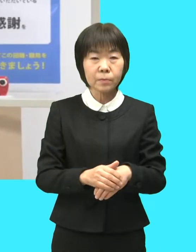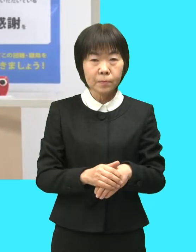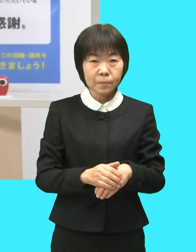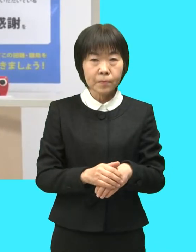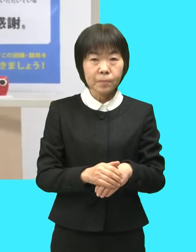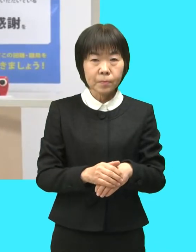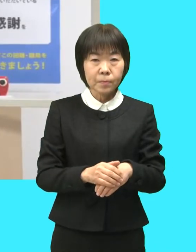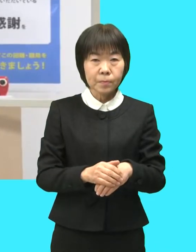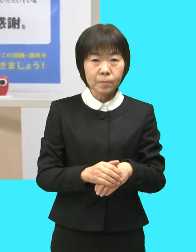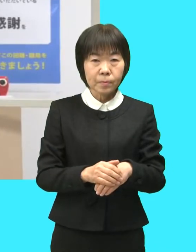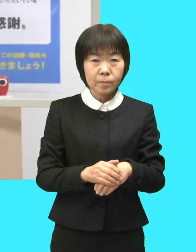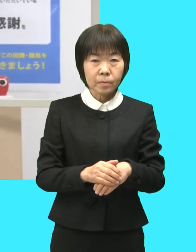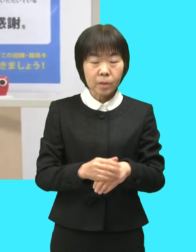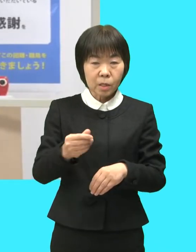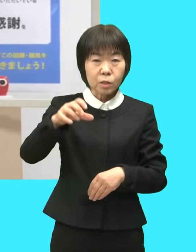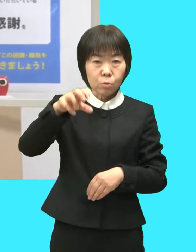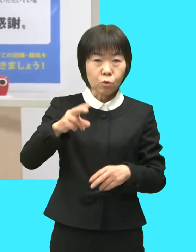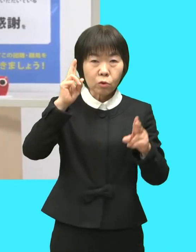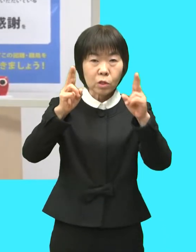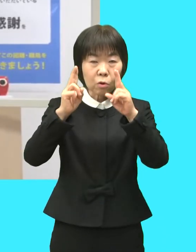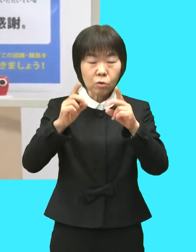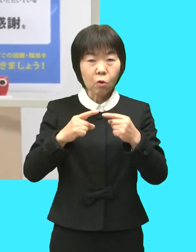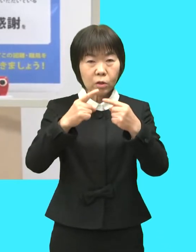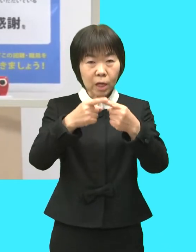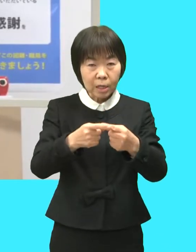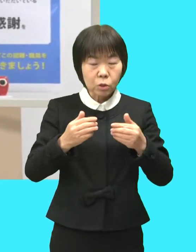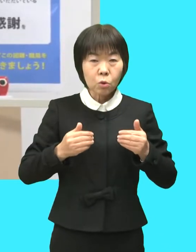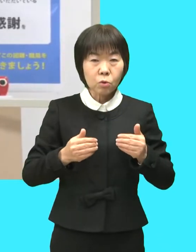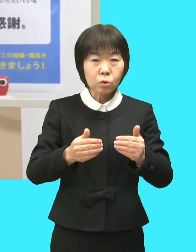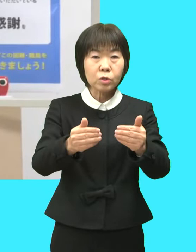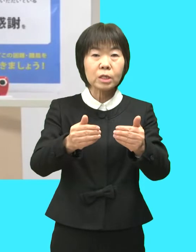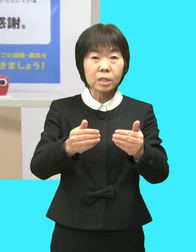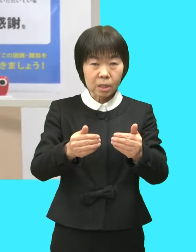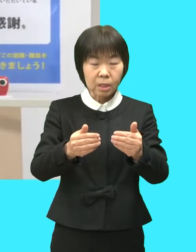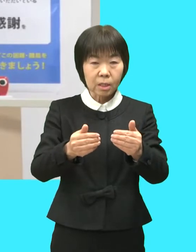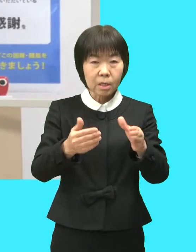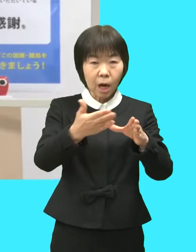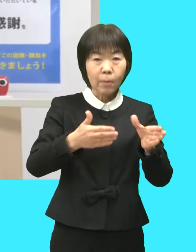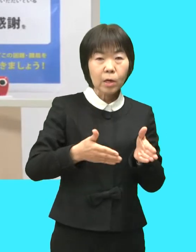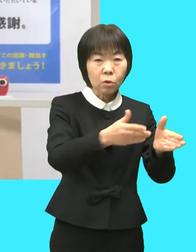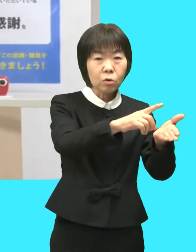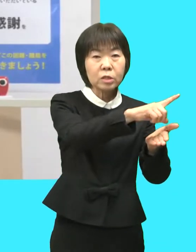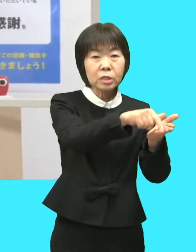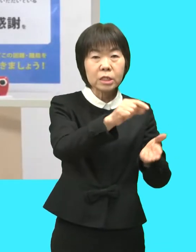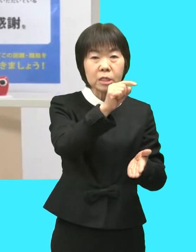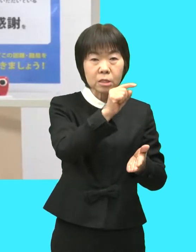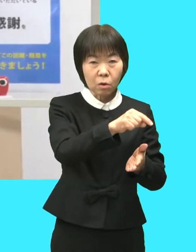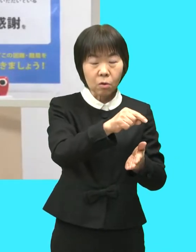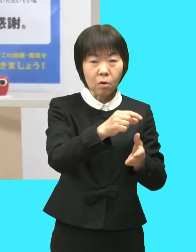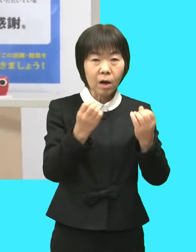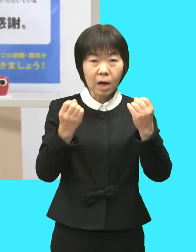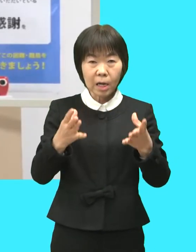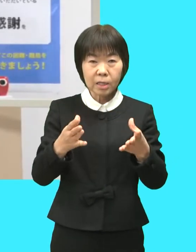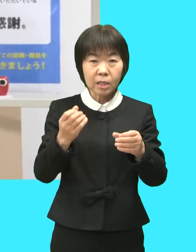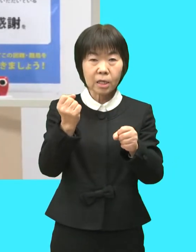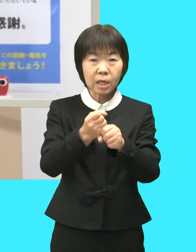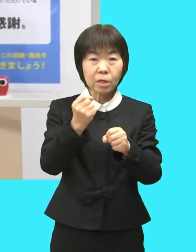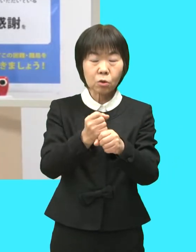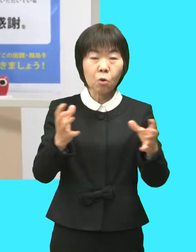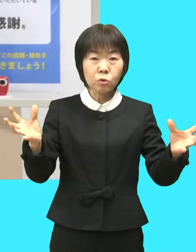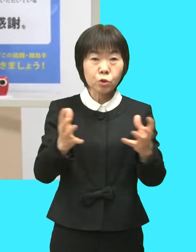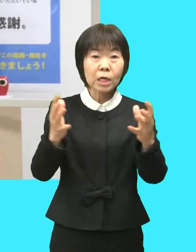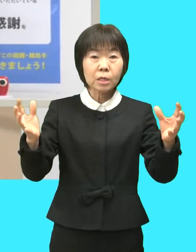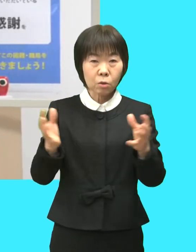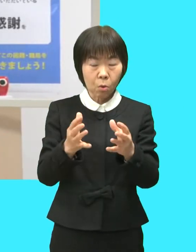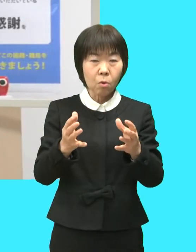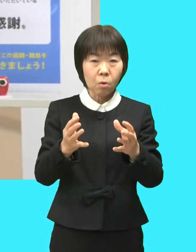。地元企業の参入を促進し、浜通り地域等における新たな産業集積